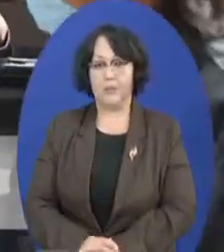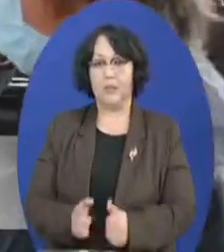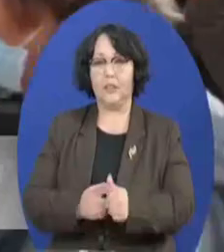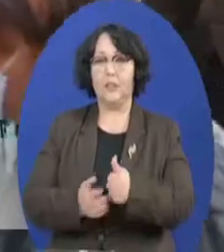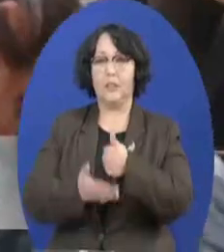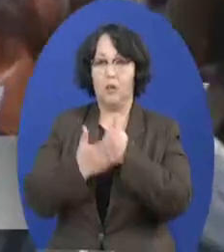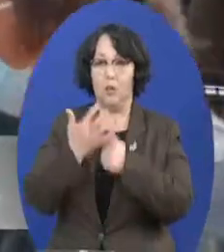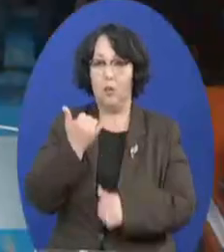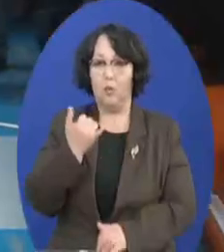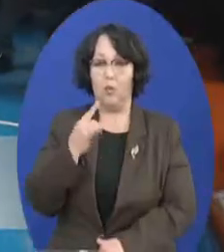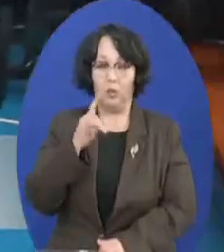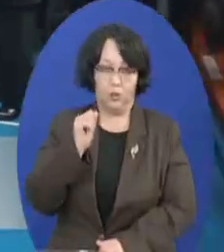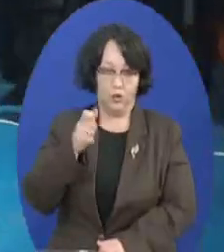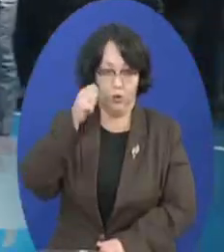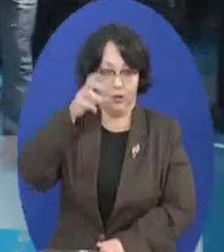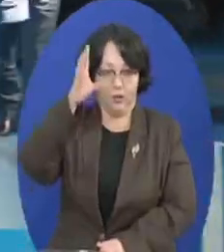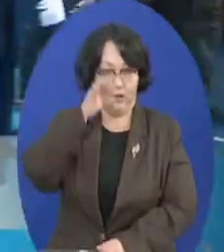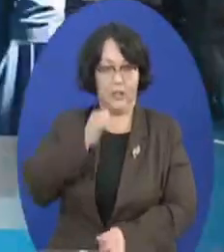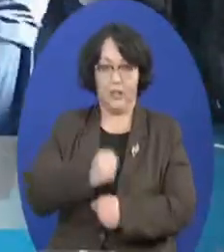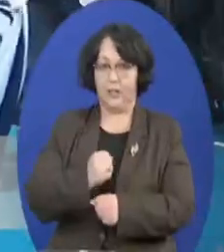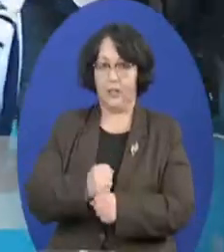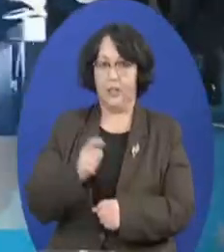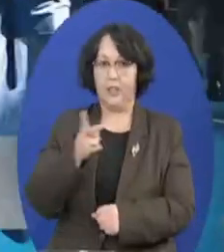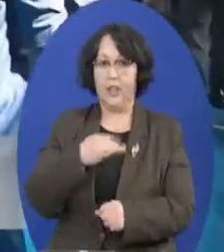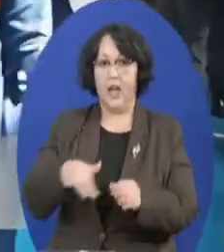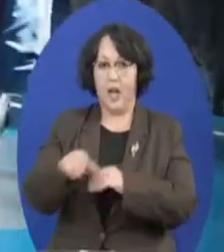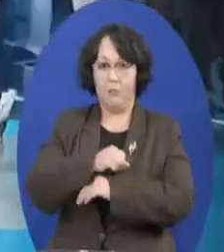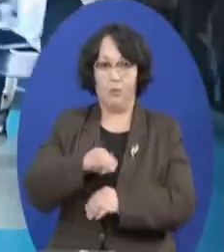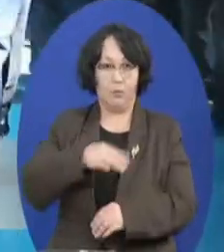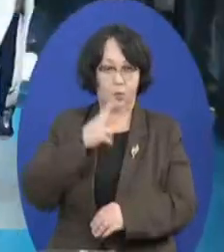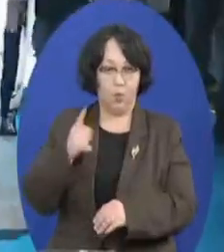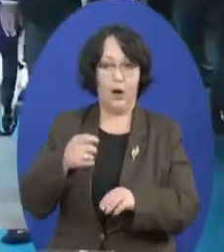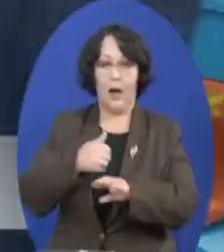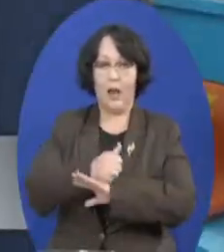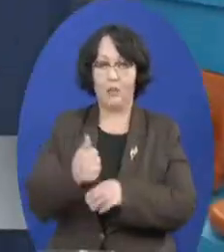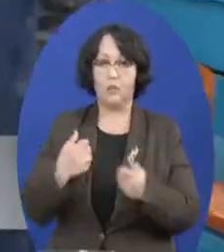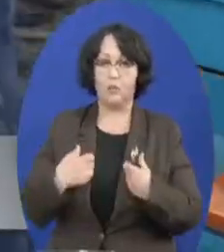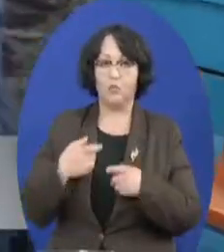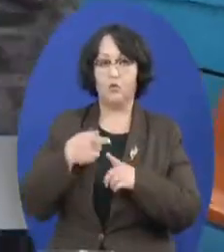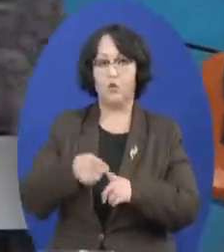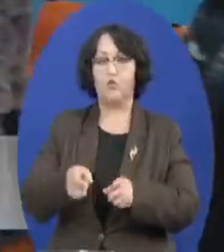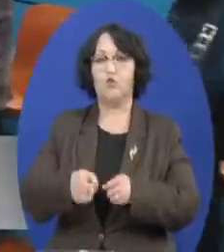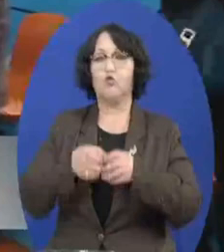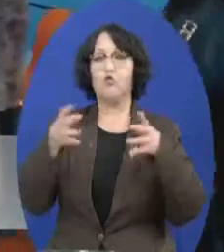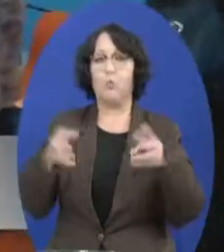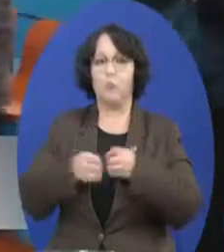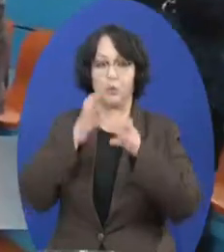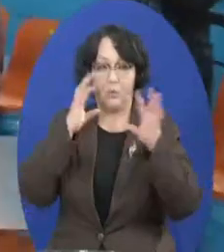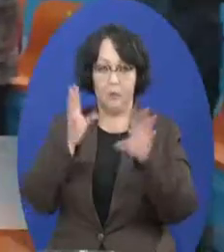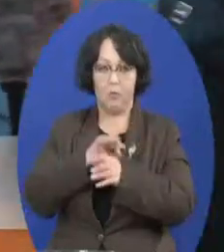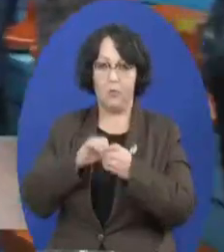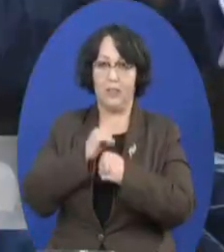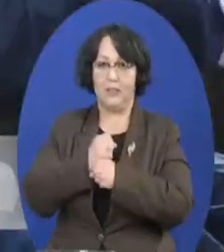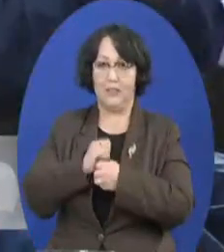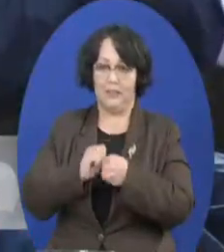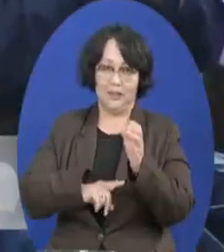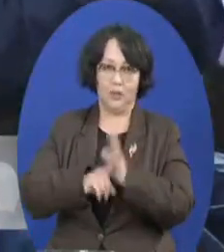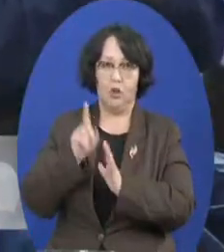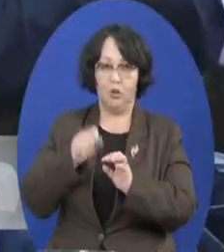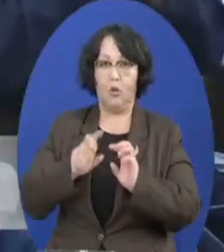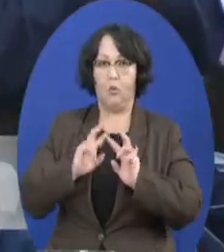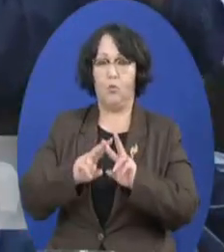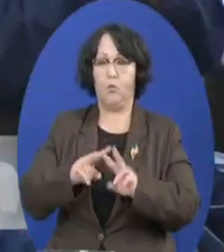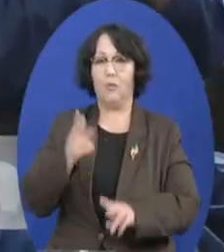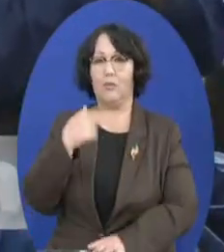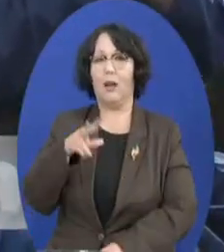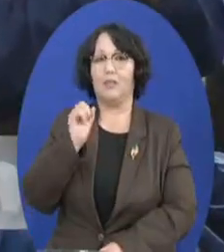Нэр дэвшигч Ухнаагийн хөрөлсөхийг ерөнхий сайд байхад Хинтээ аймагт түүхэн аялал жуулчлалын чиглэлээр томоохон бүтээн байгуулалтын ажлууд эхэлсэн. Одоо ч үргэлжилж дадал